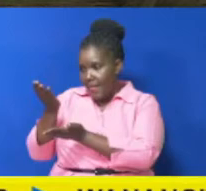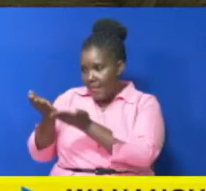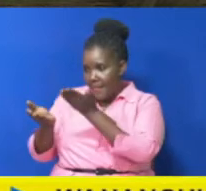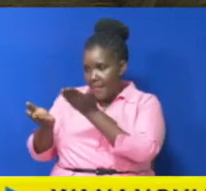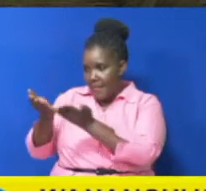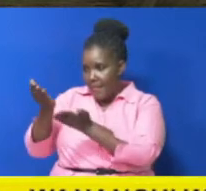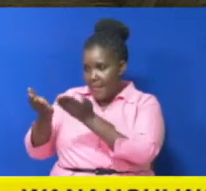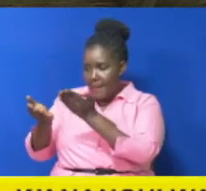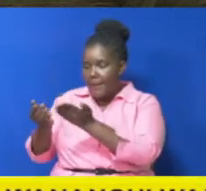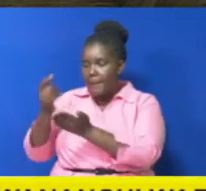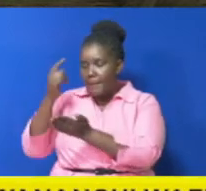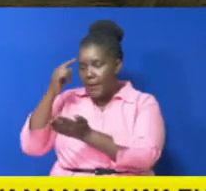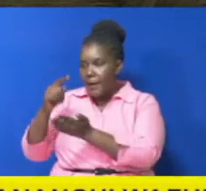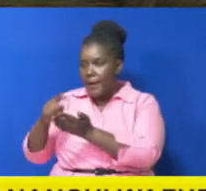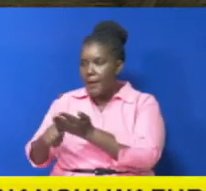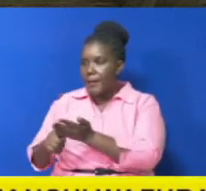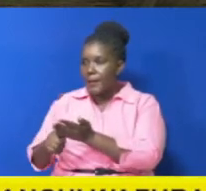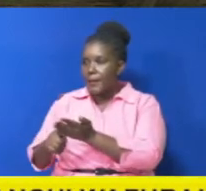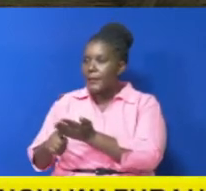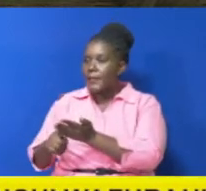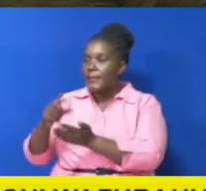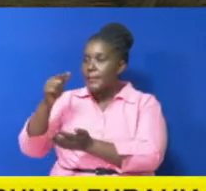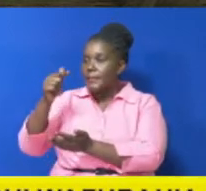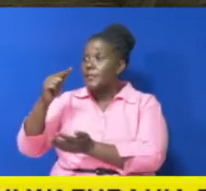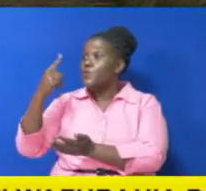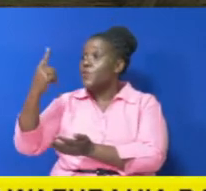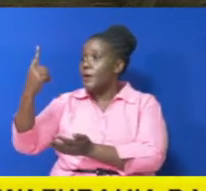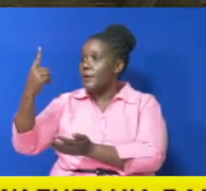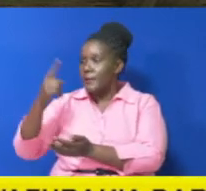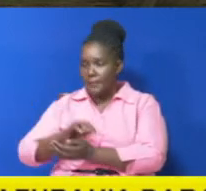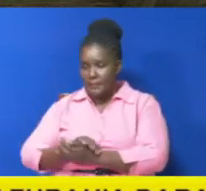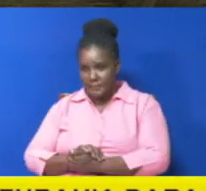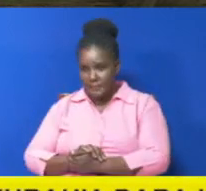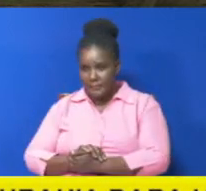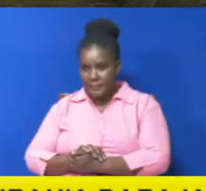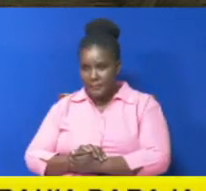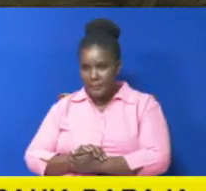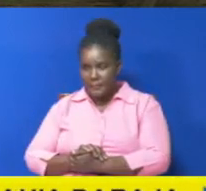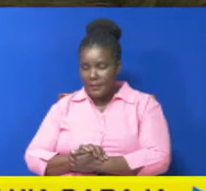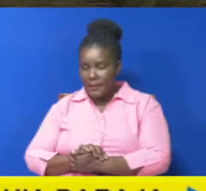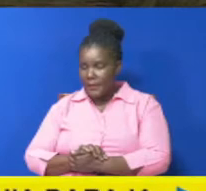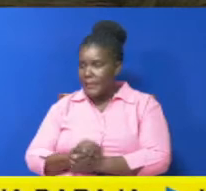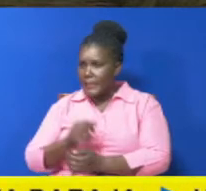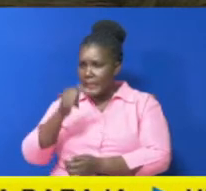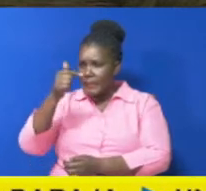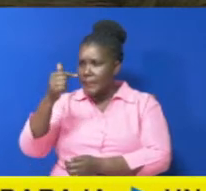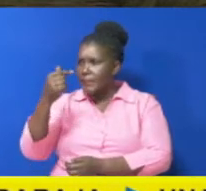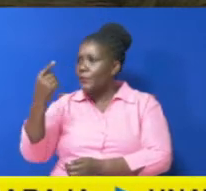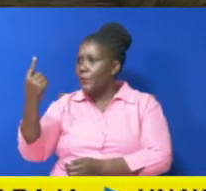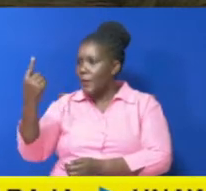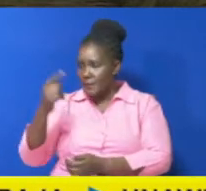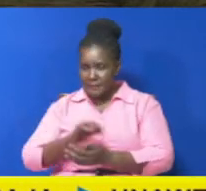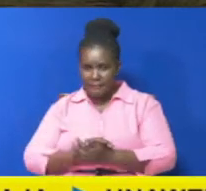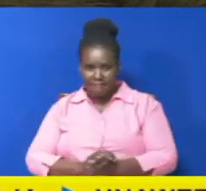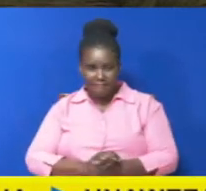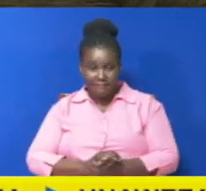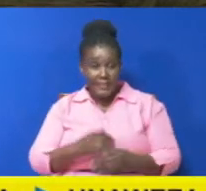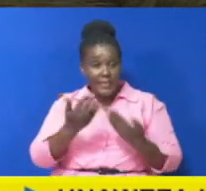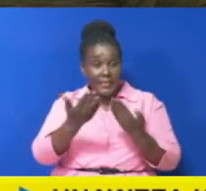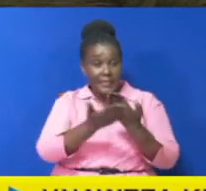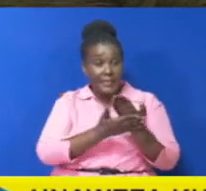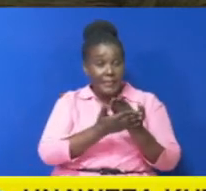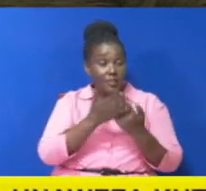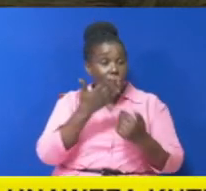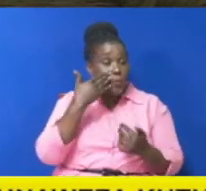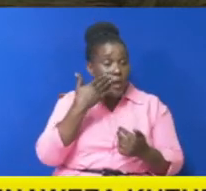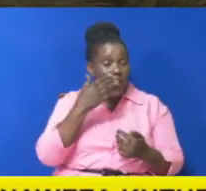1. Hilo ni daraja la kwanza kabisa. Na katika daraja hilo kwa mujibu wa ripoti sasa hivi ni nchi zilizoendelea tu, zile